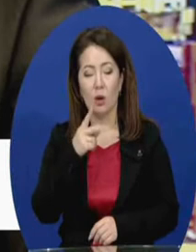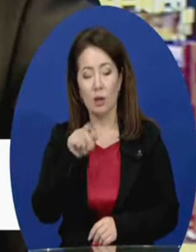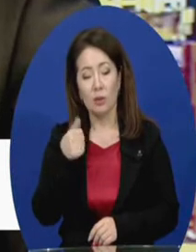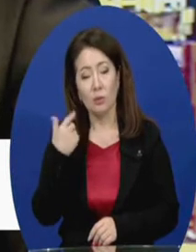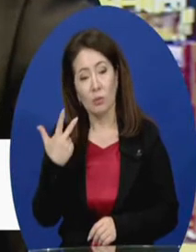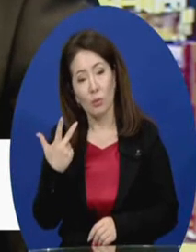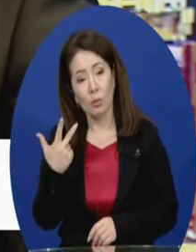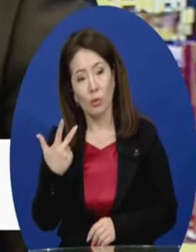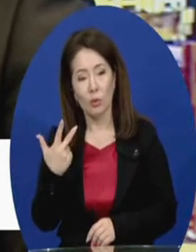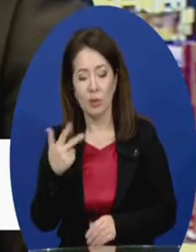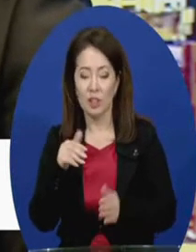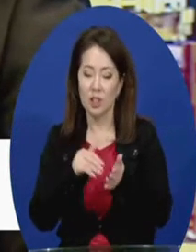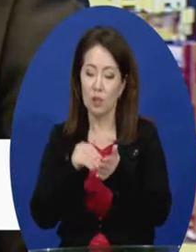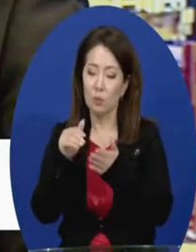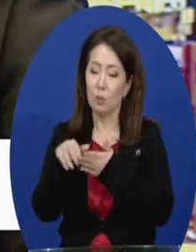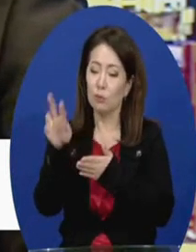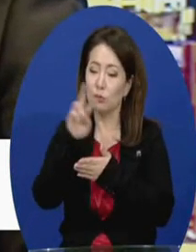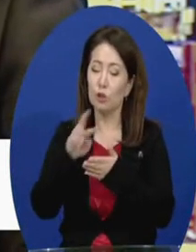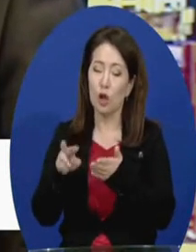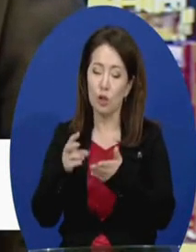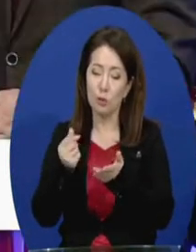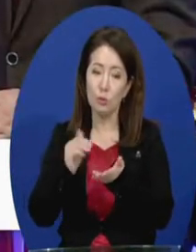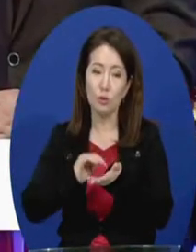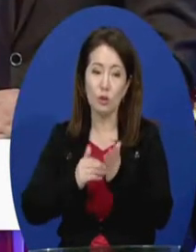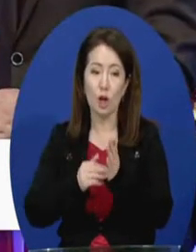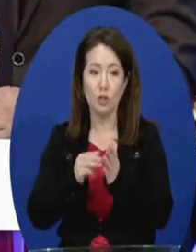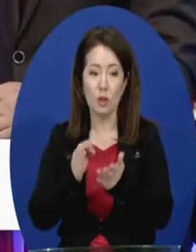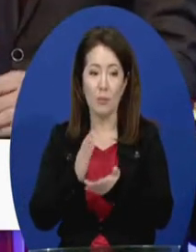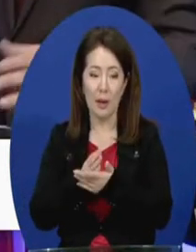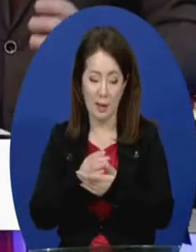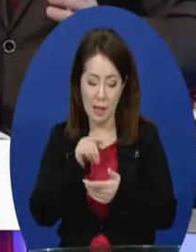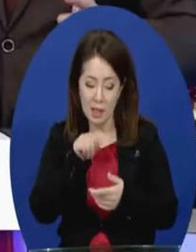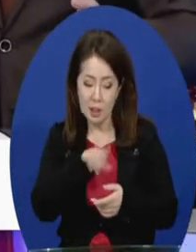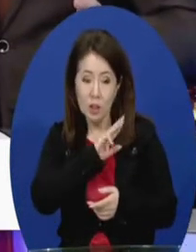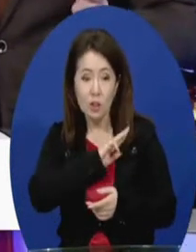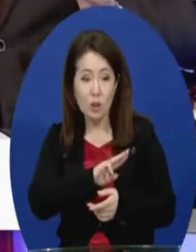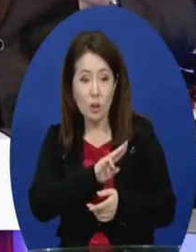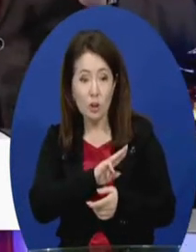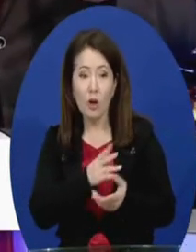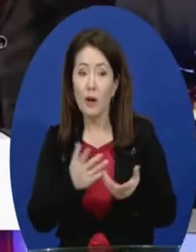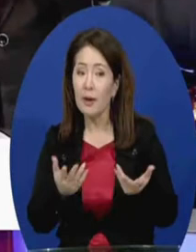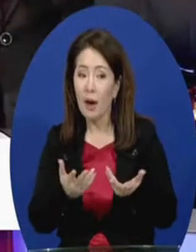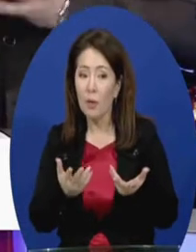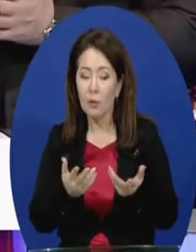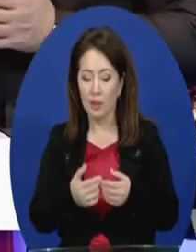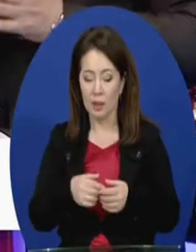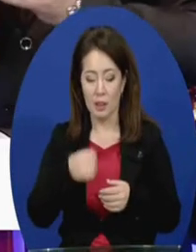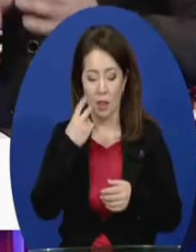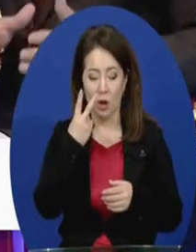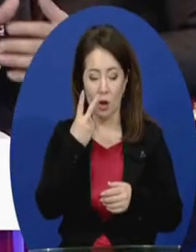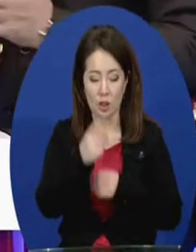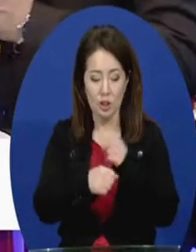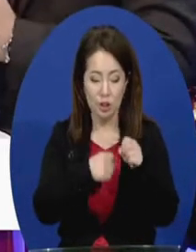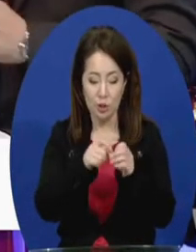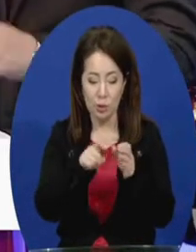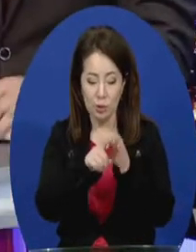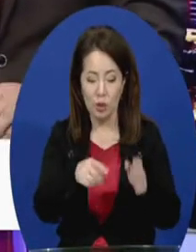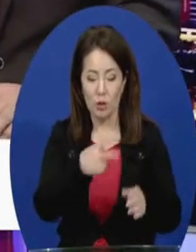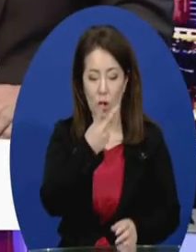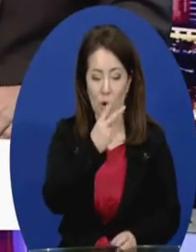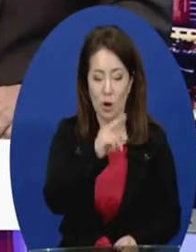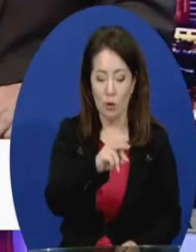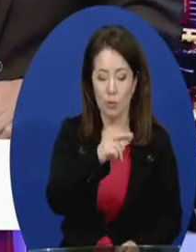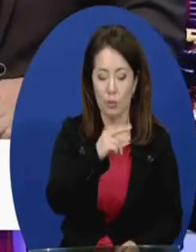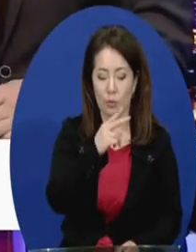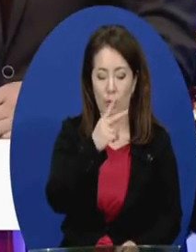2.3 орчим тэрбум доллар тооцогдсон. За ингийн тулд яг сая ирдгээр нөгөө нэг ихний 2 жил буюу 21 22